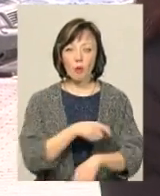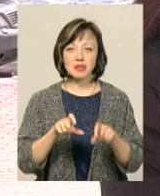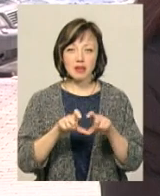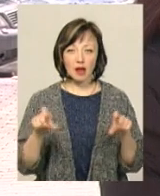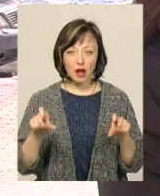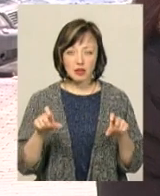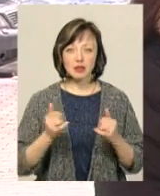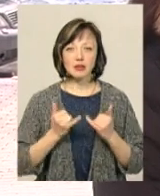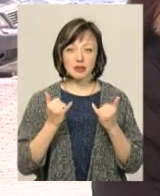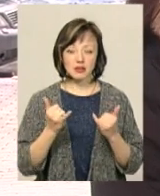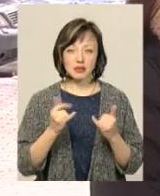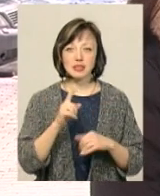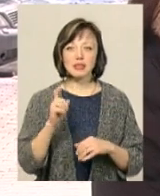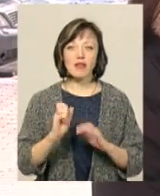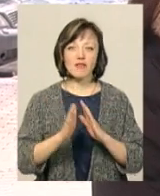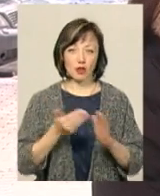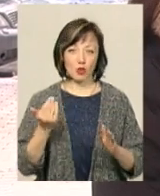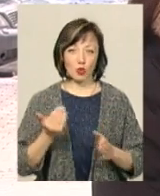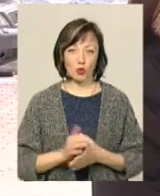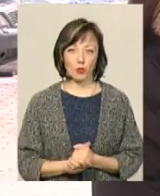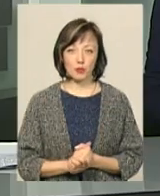комісаріат на виклик.